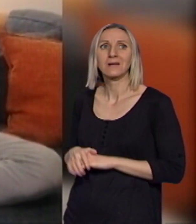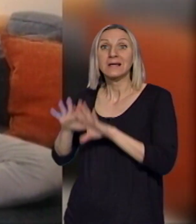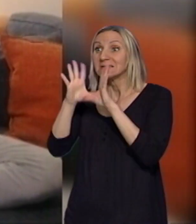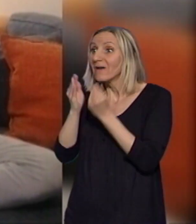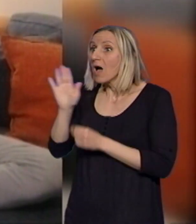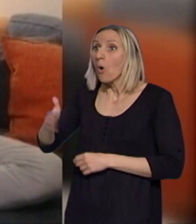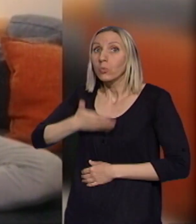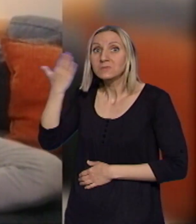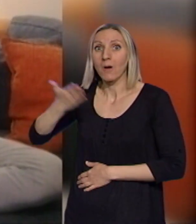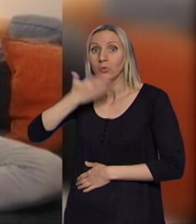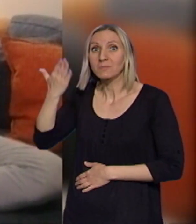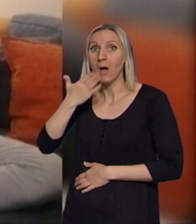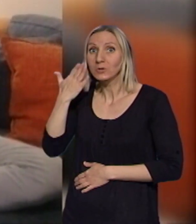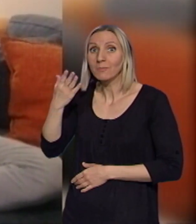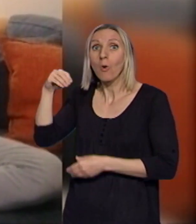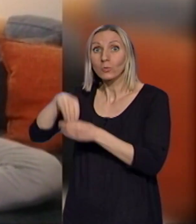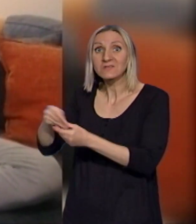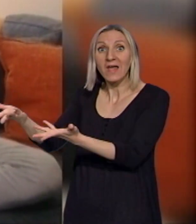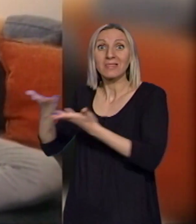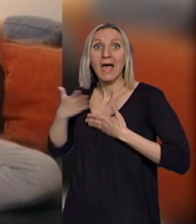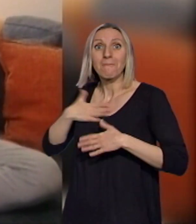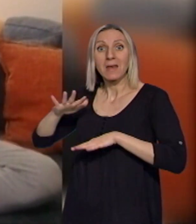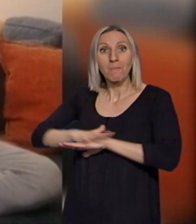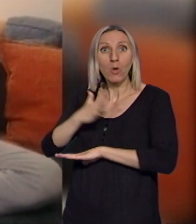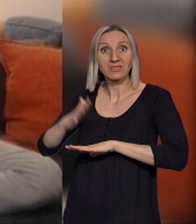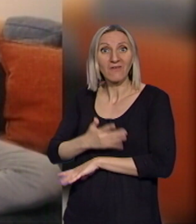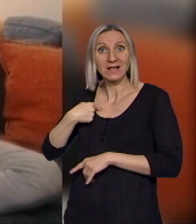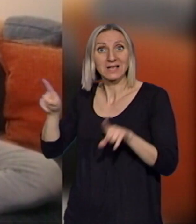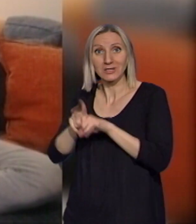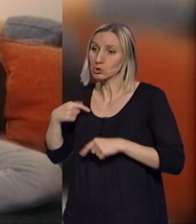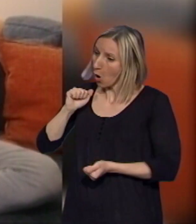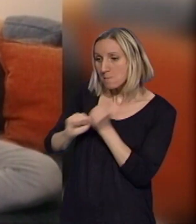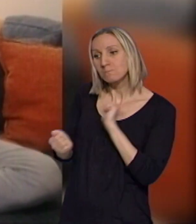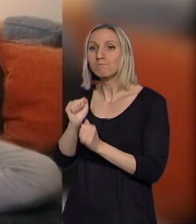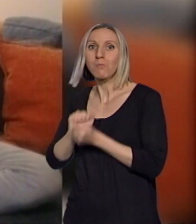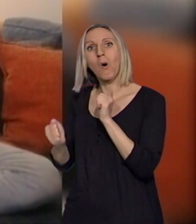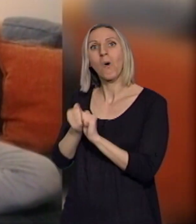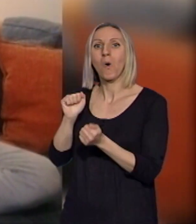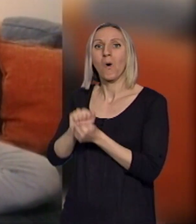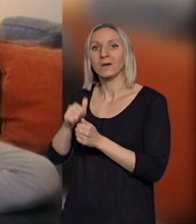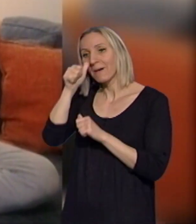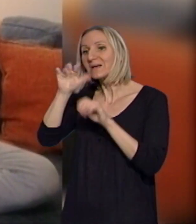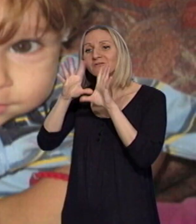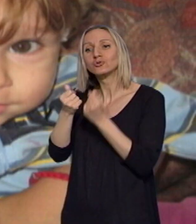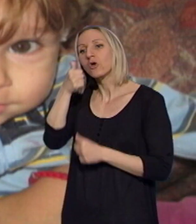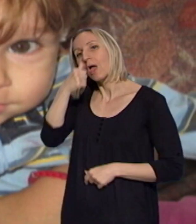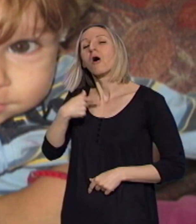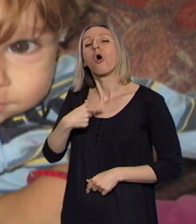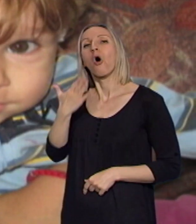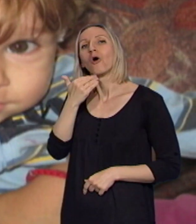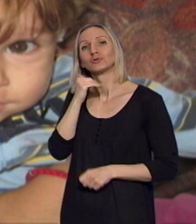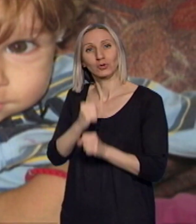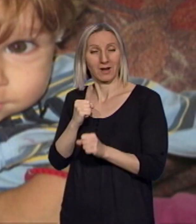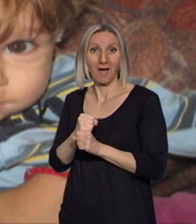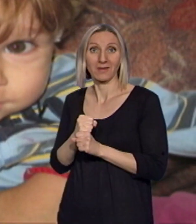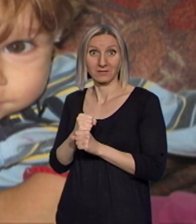me podstiče da budem sve bolji u onome što radim. Ja i